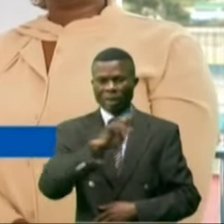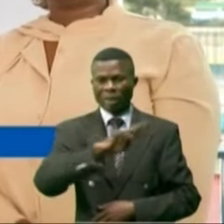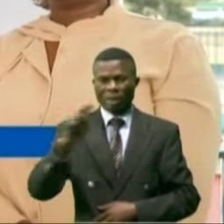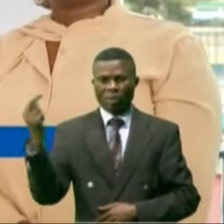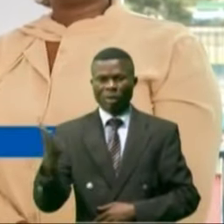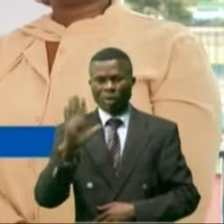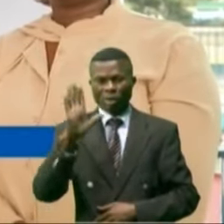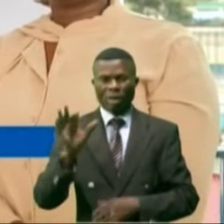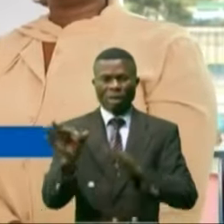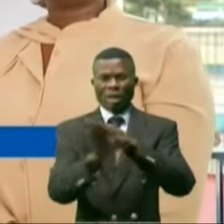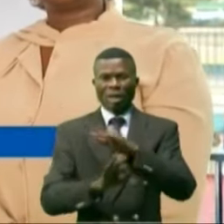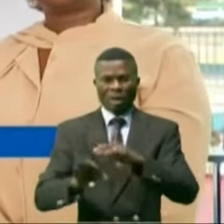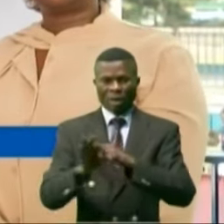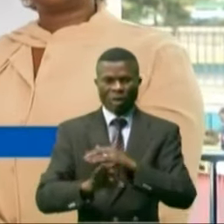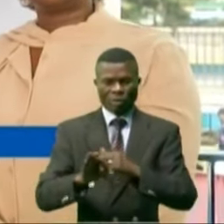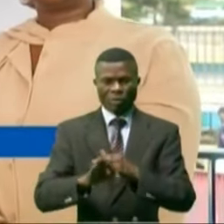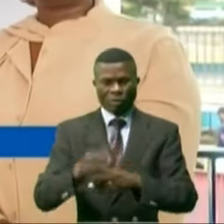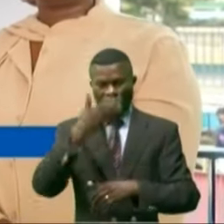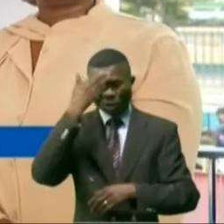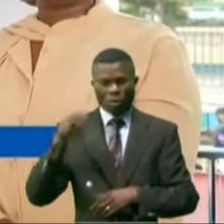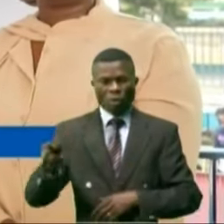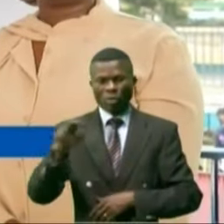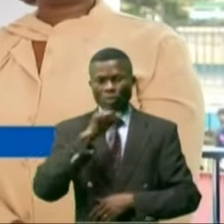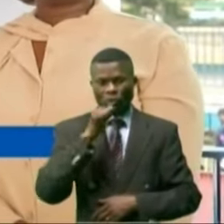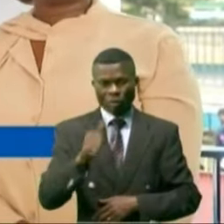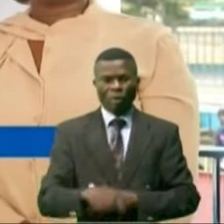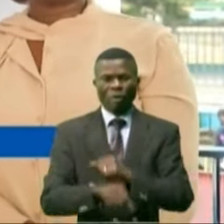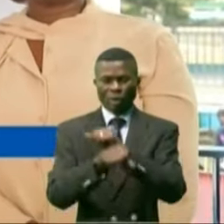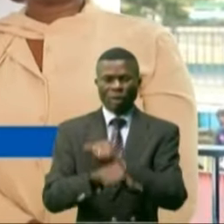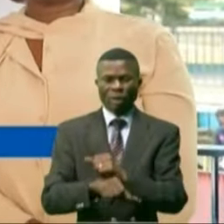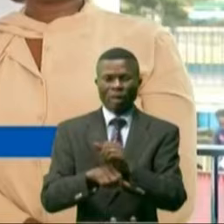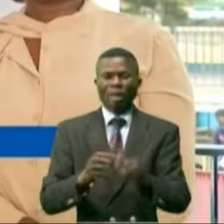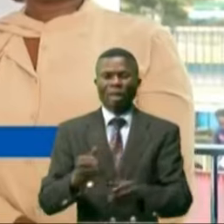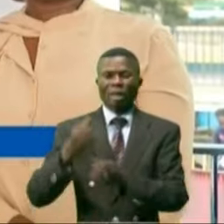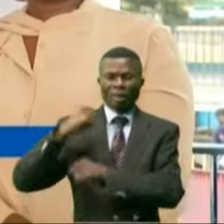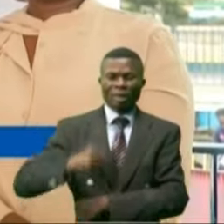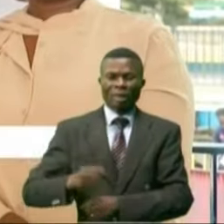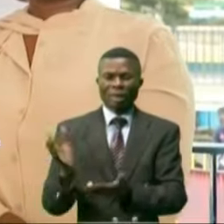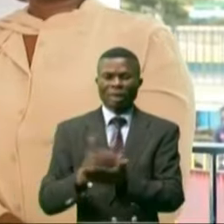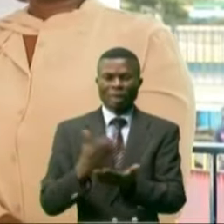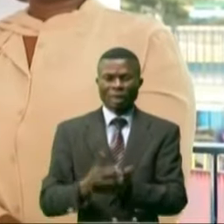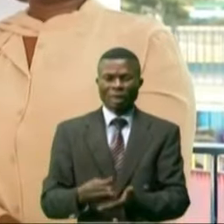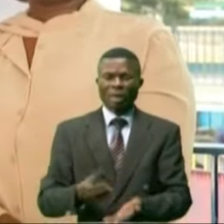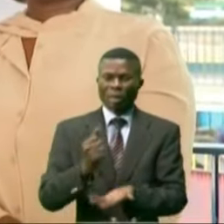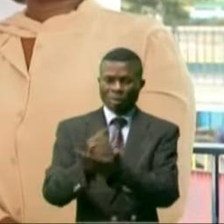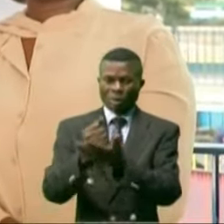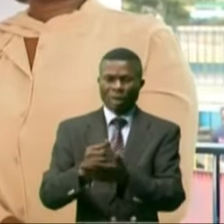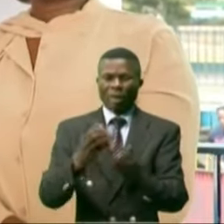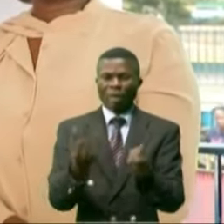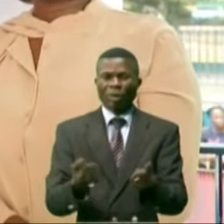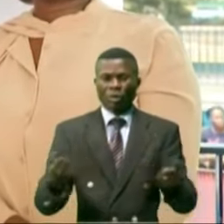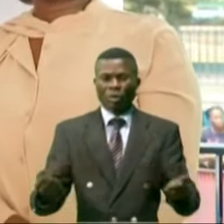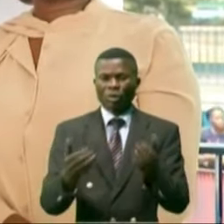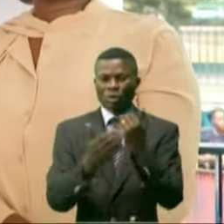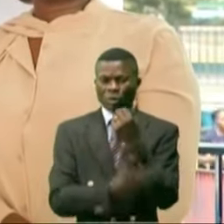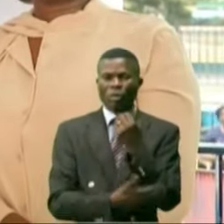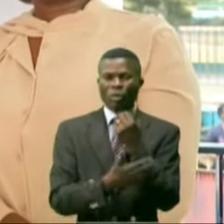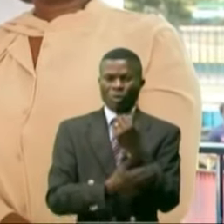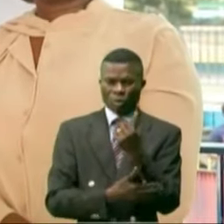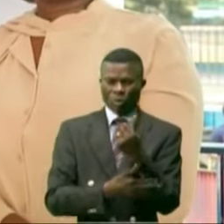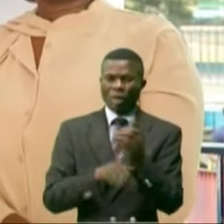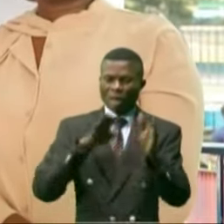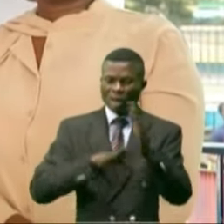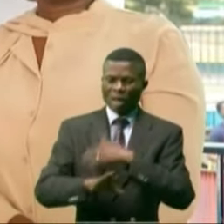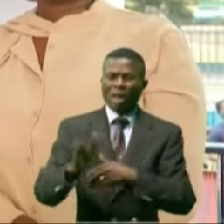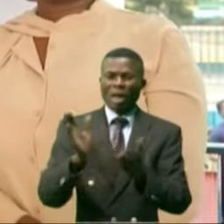Grâce à ma mère n'a pas dérogé à sa traditionnelle dotation des kits scolaires pour permettre aux enfants désœuvrés de